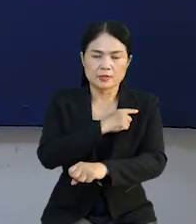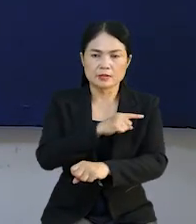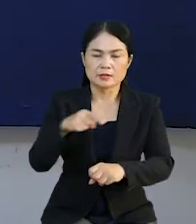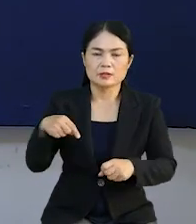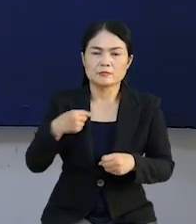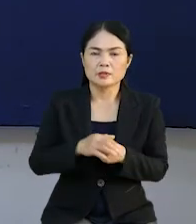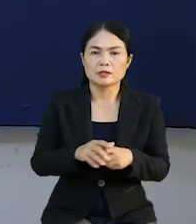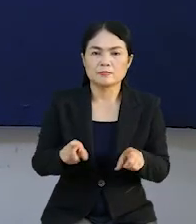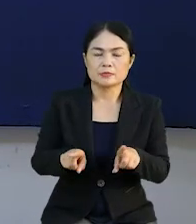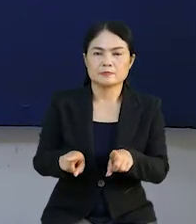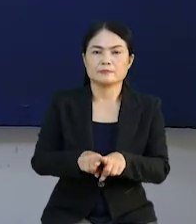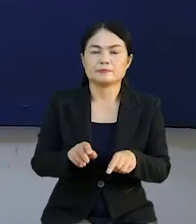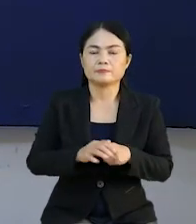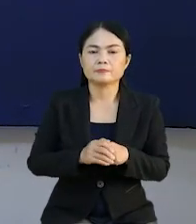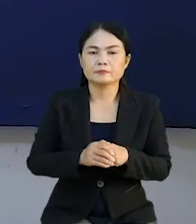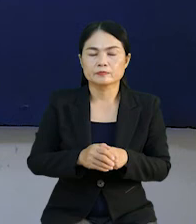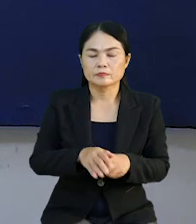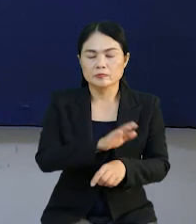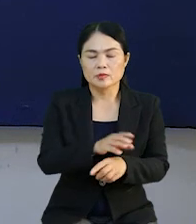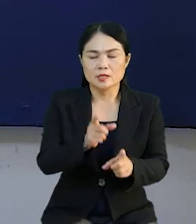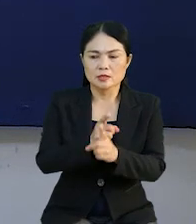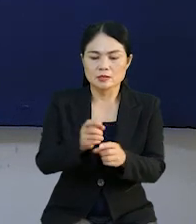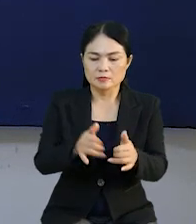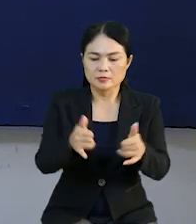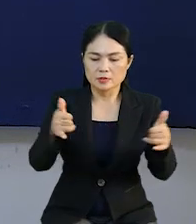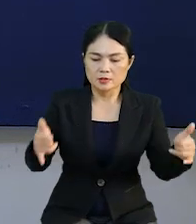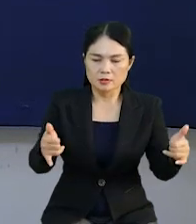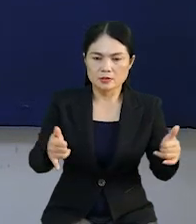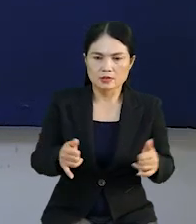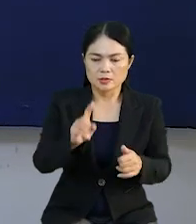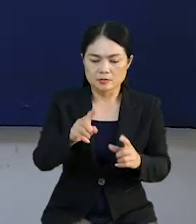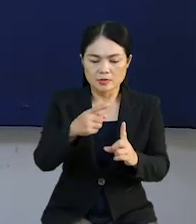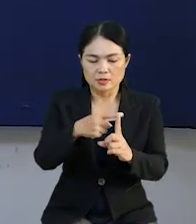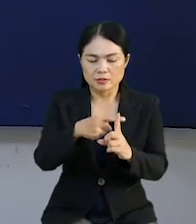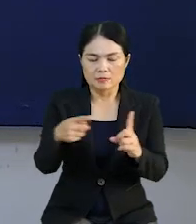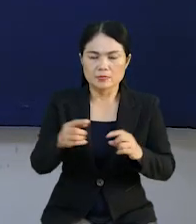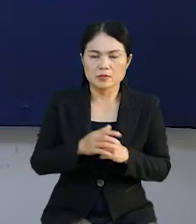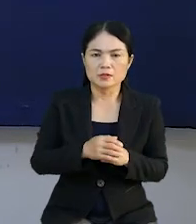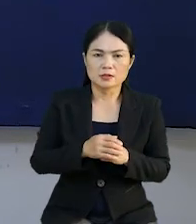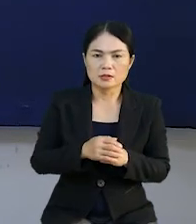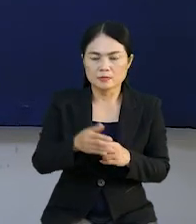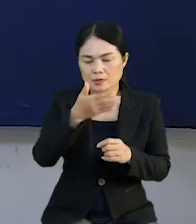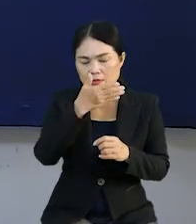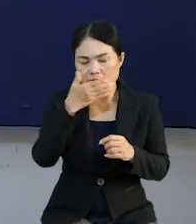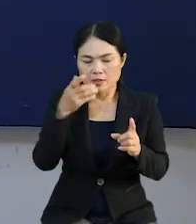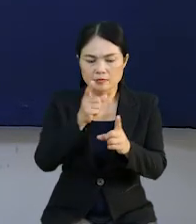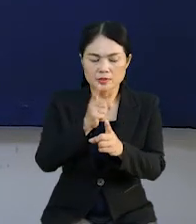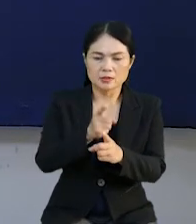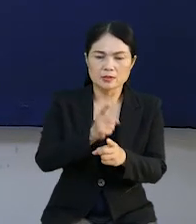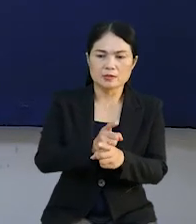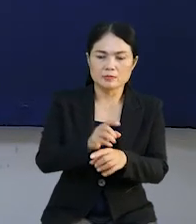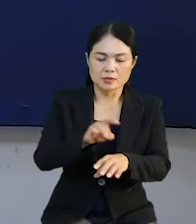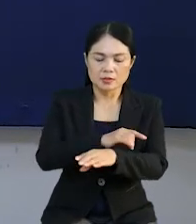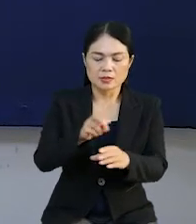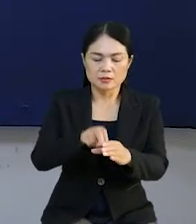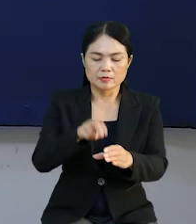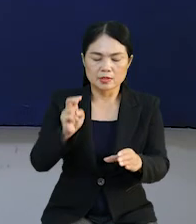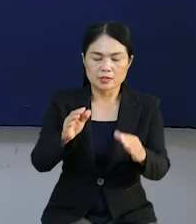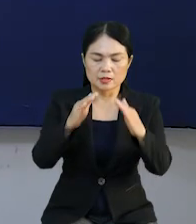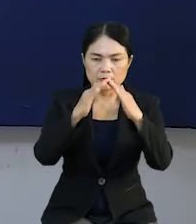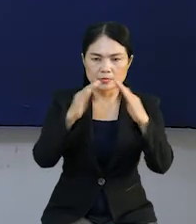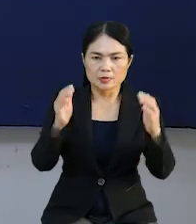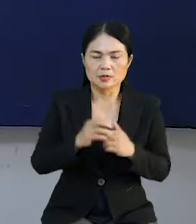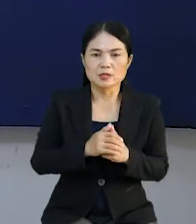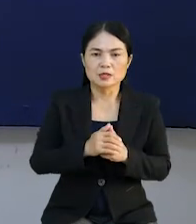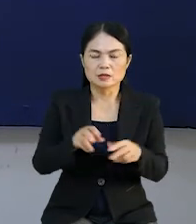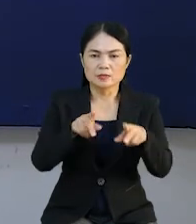ងដូចជាកូនត្រូវរក្សាគម្លាត1ម៉ែត្រកន្លះបាទពាក់ម៉ាស់ឲ្យបានត្រឹមត្រូវនៅពេលកូនចេញទៅខាងក្រៅ